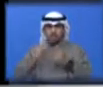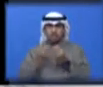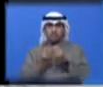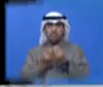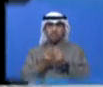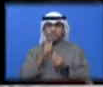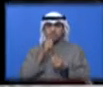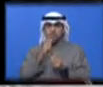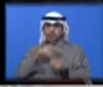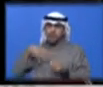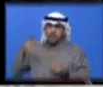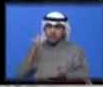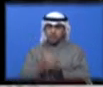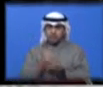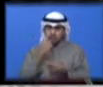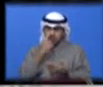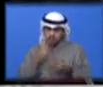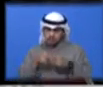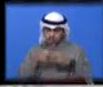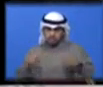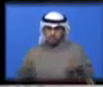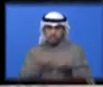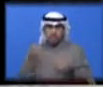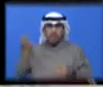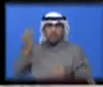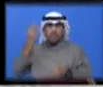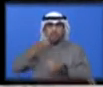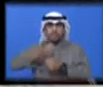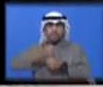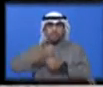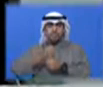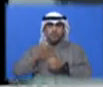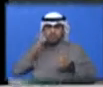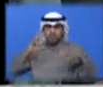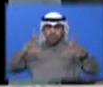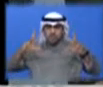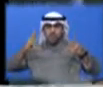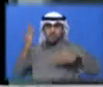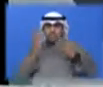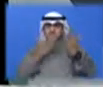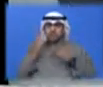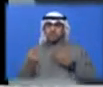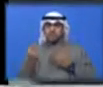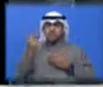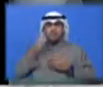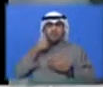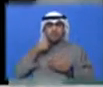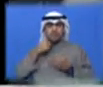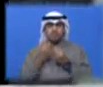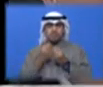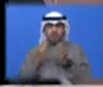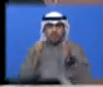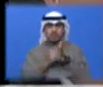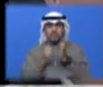جاهزية تامة للبدء بتنفيذ كافة المشاريع المتمثلة ببناء 7 مدارس وتشييد العديد من المنازل